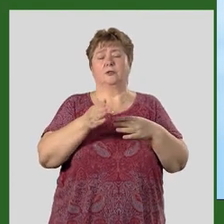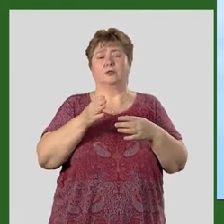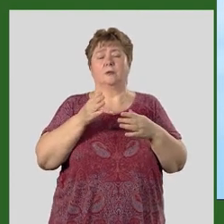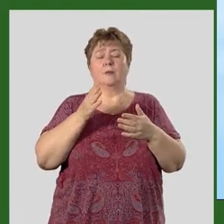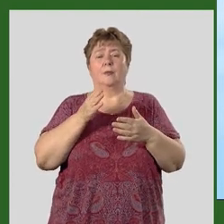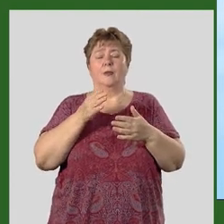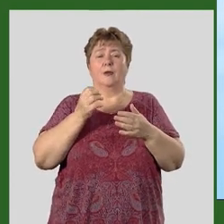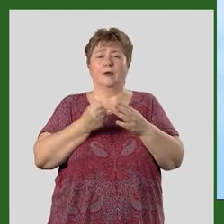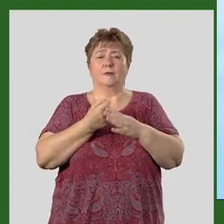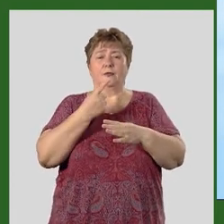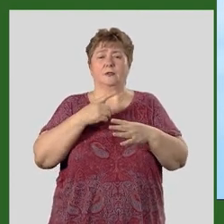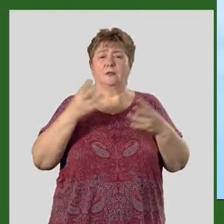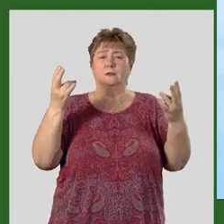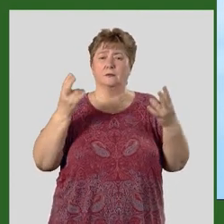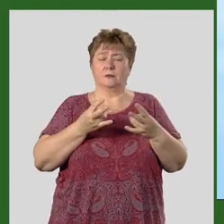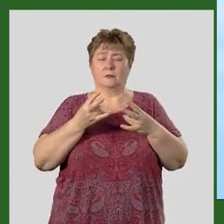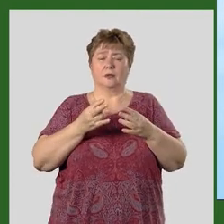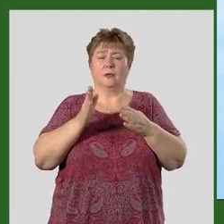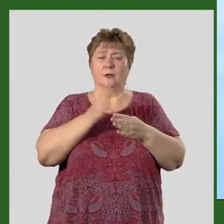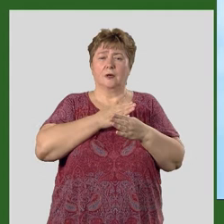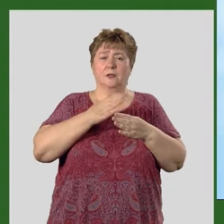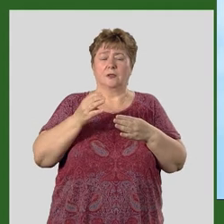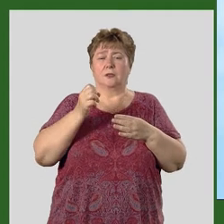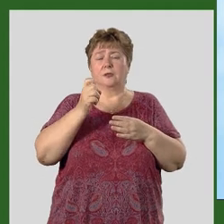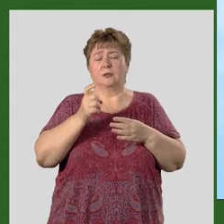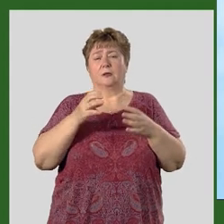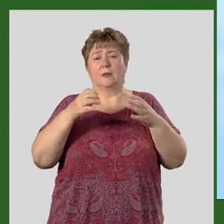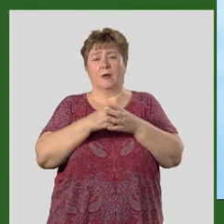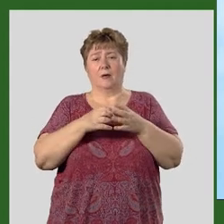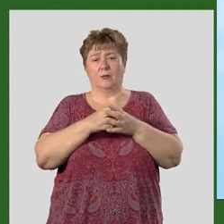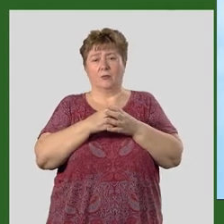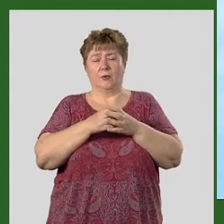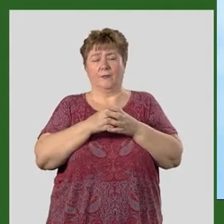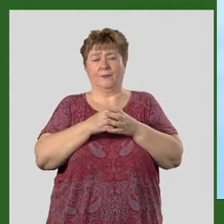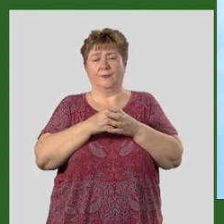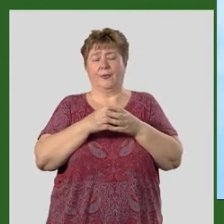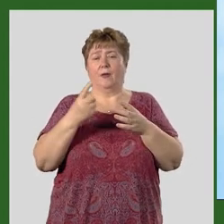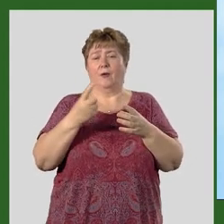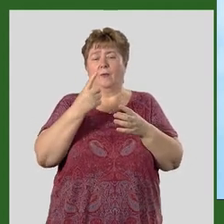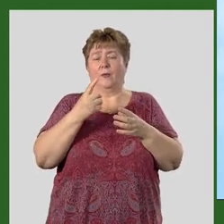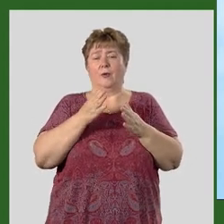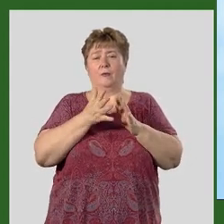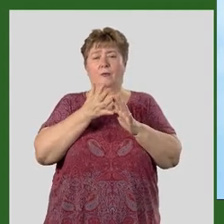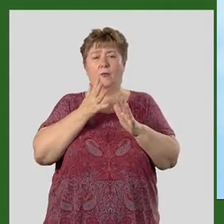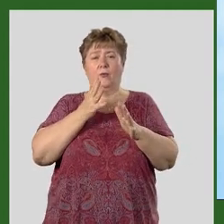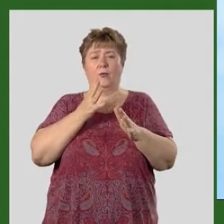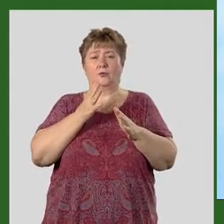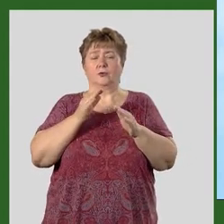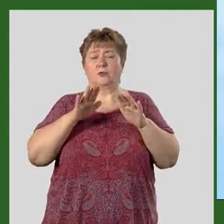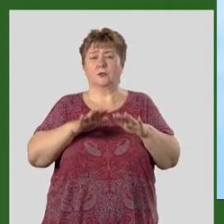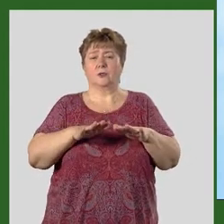направлении возникает необходимость разделения их на группы. В первую очередь,